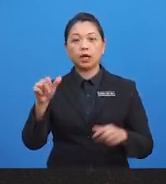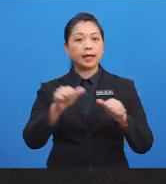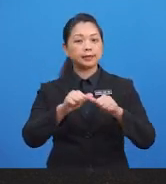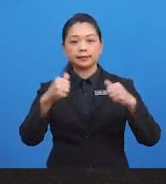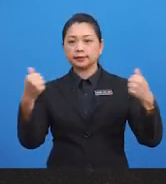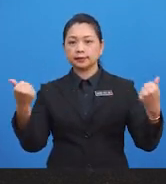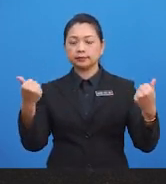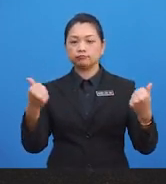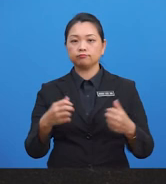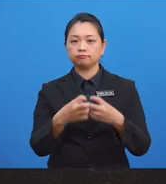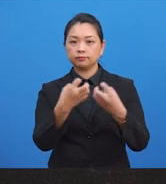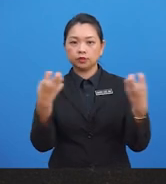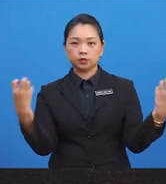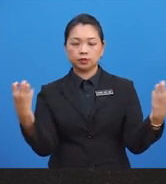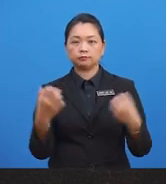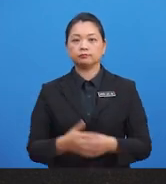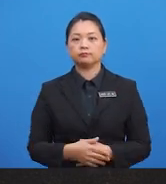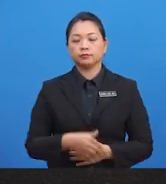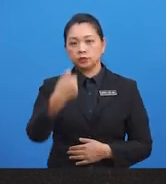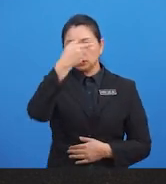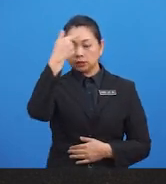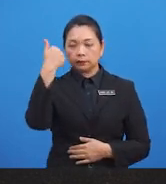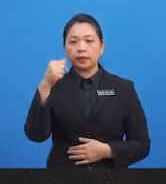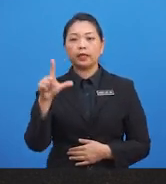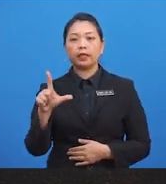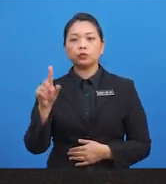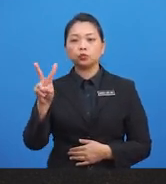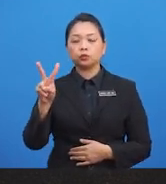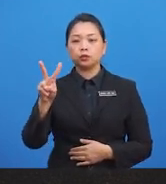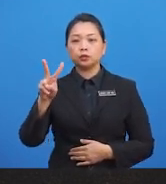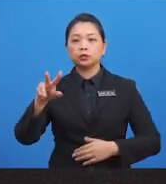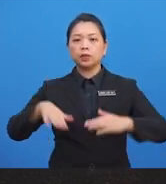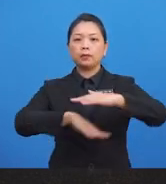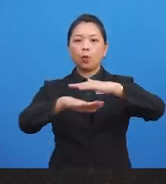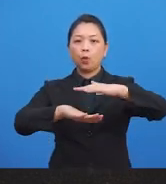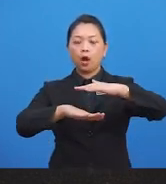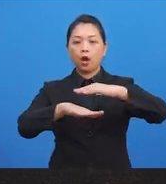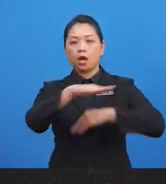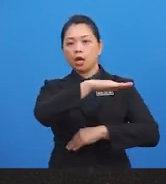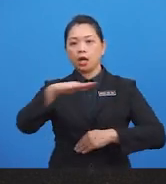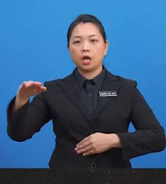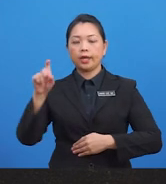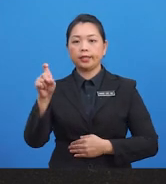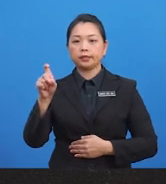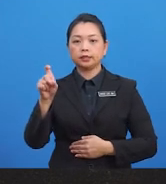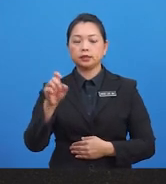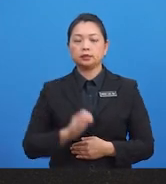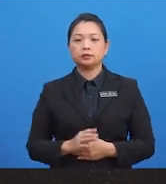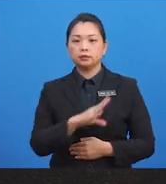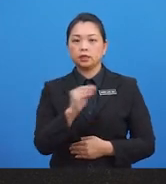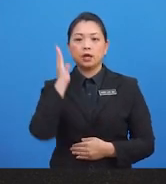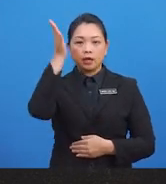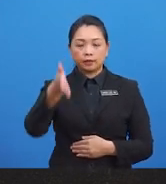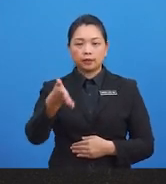berasingan. Ini kerana L2 berada di bawah paksi X